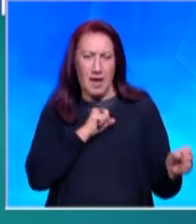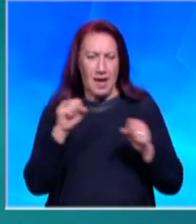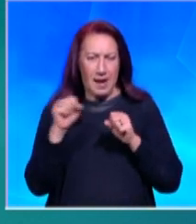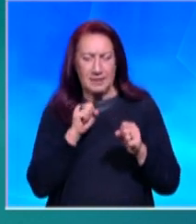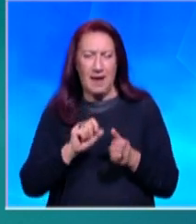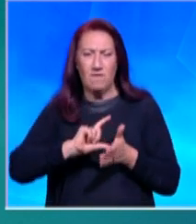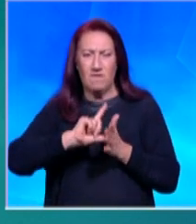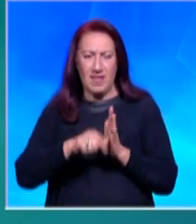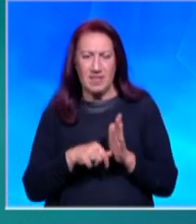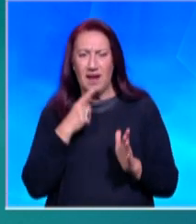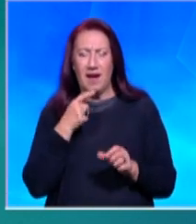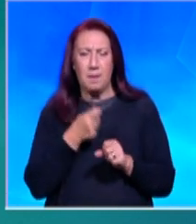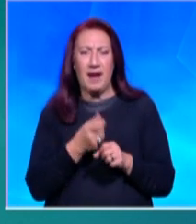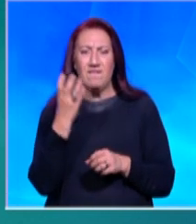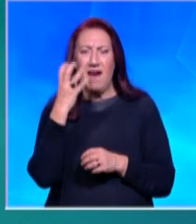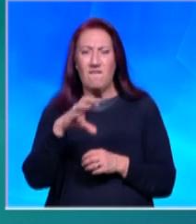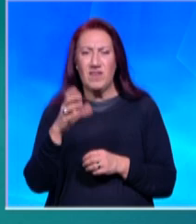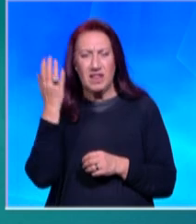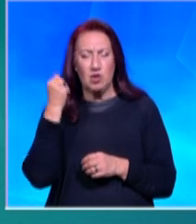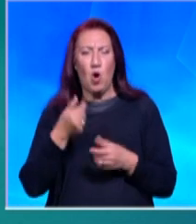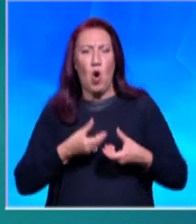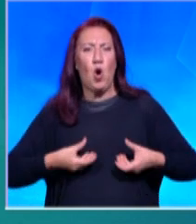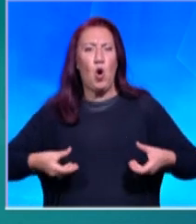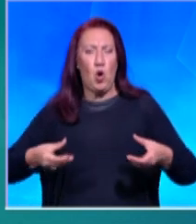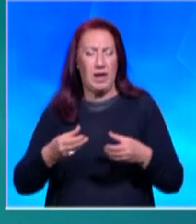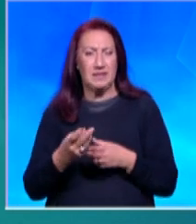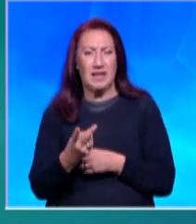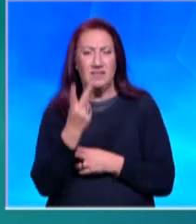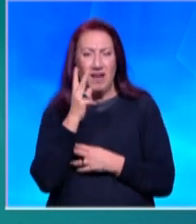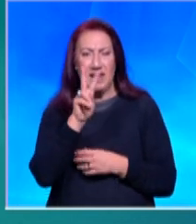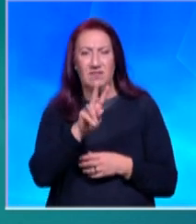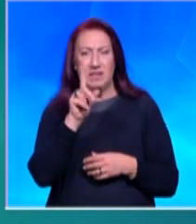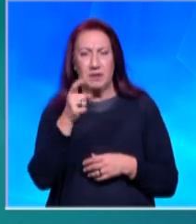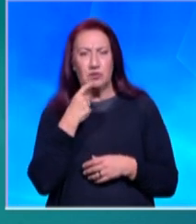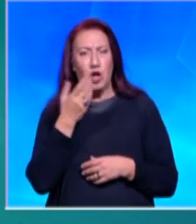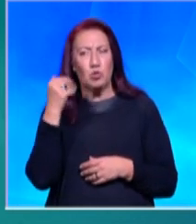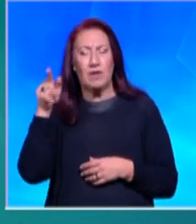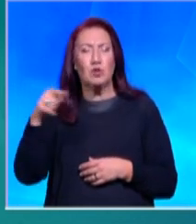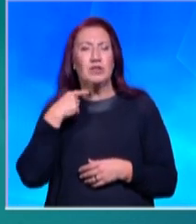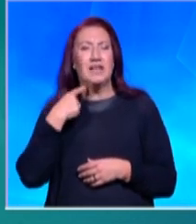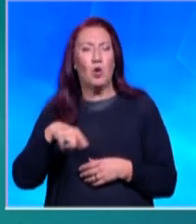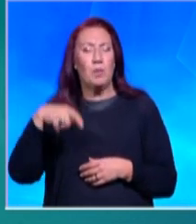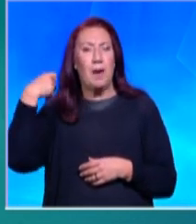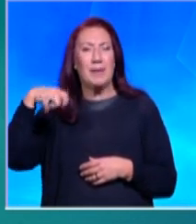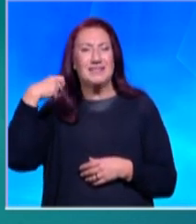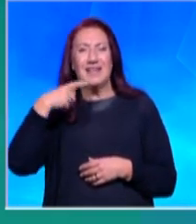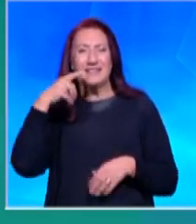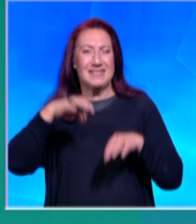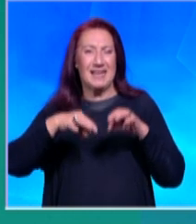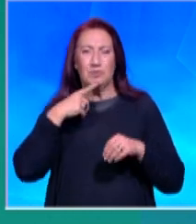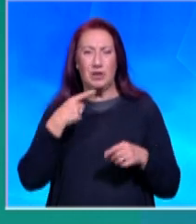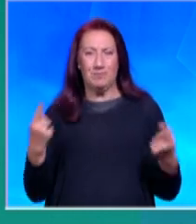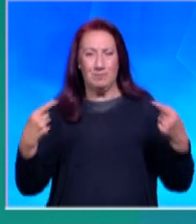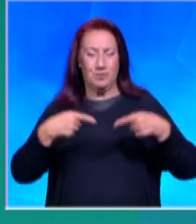Върватов с видео от конгреса през октомври 2021 година, когато той загуби президентските избори от Борислав Михайлов.